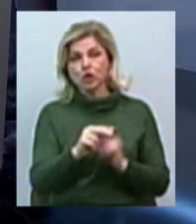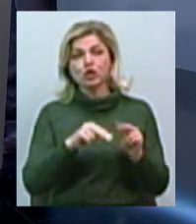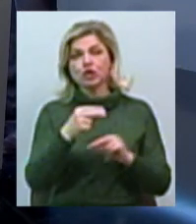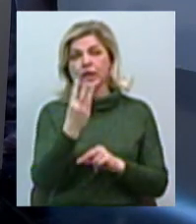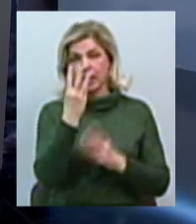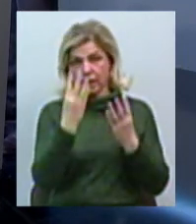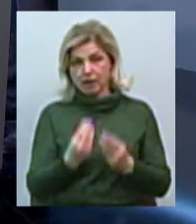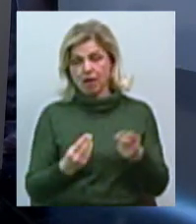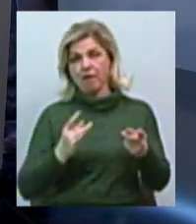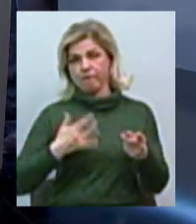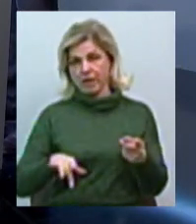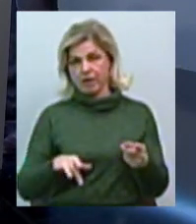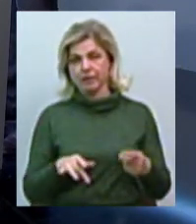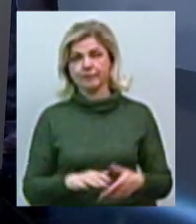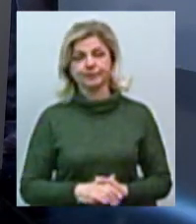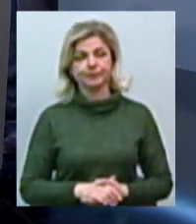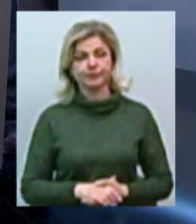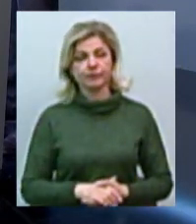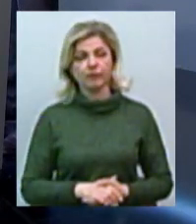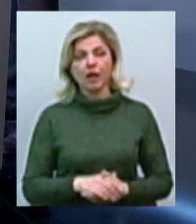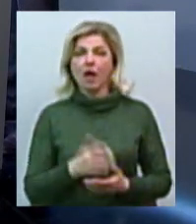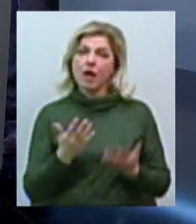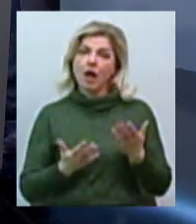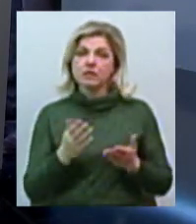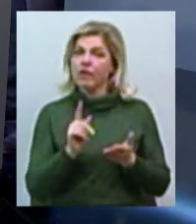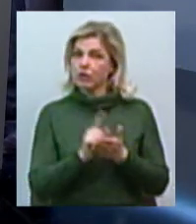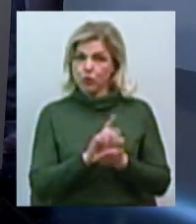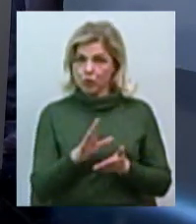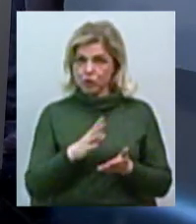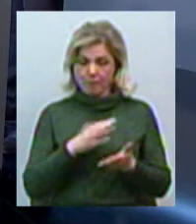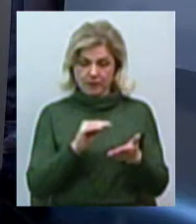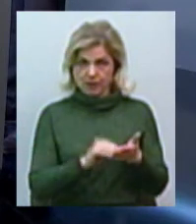буде звільнений. А хіба це не має бути в трудовому договорі, в контракті прописано? Ну, це